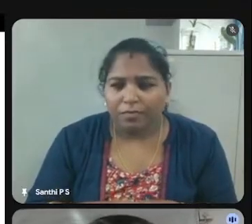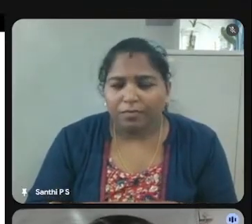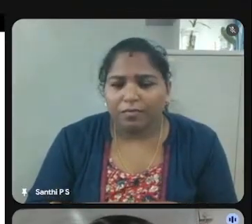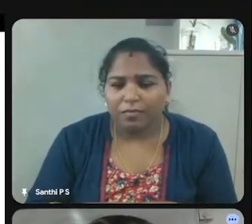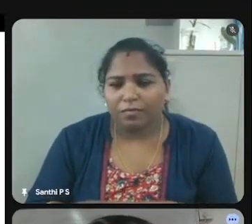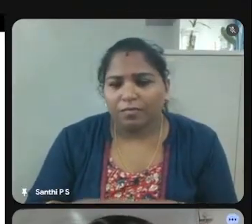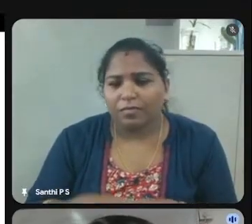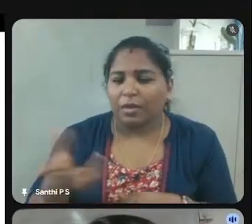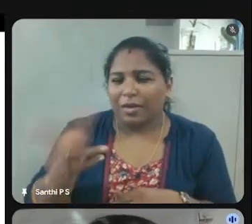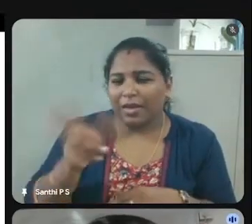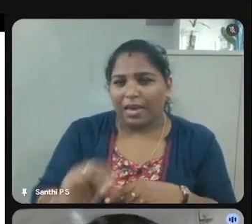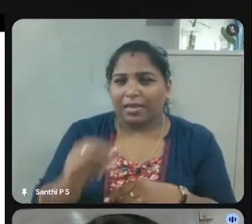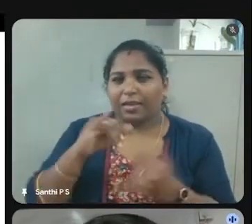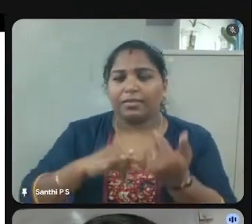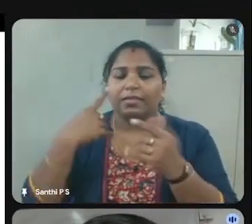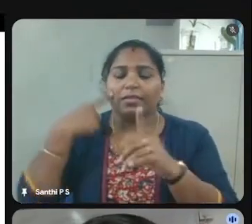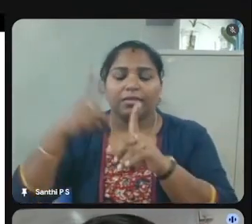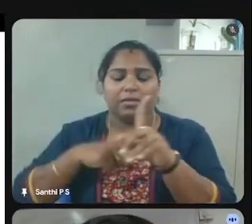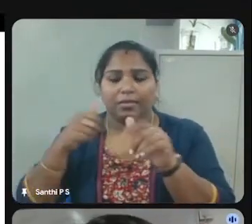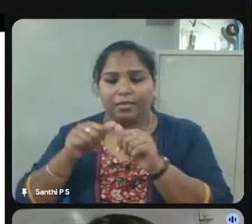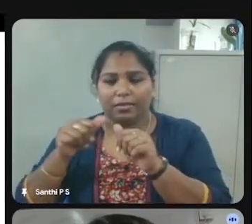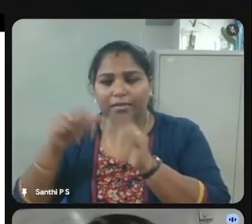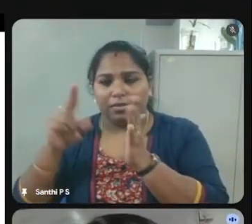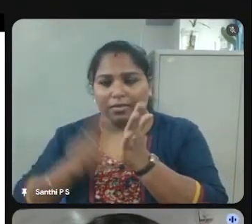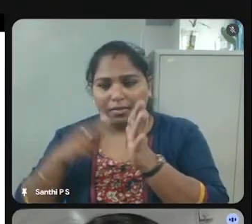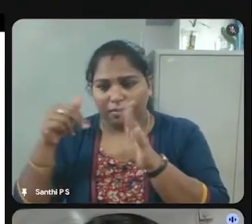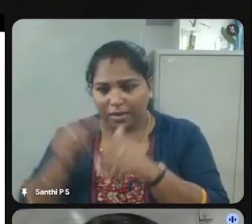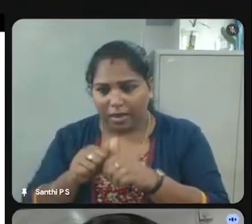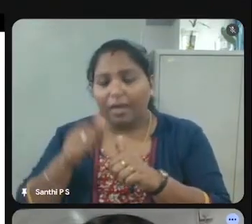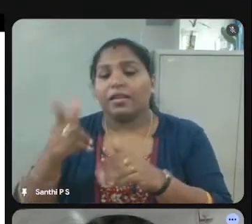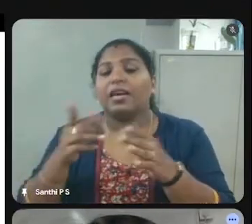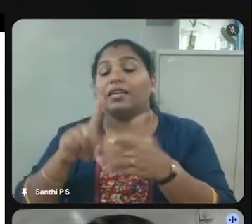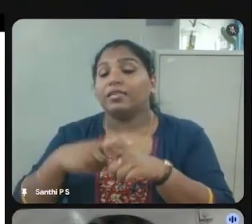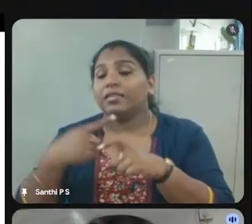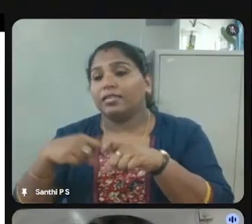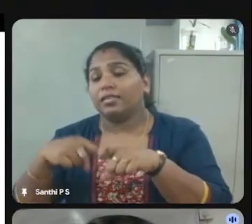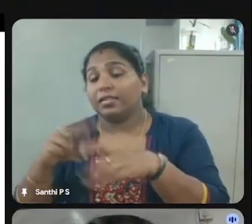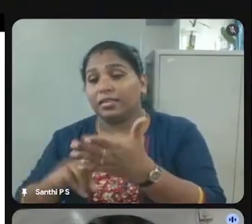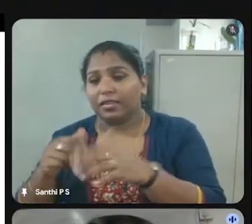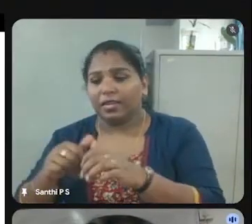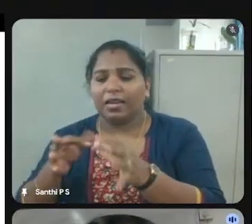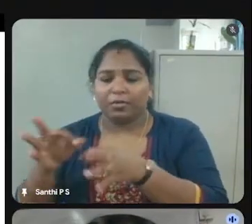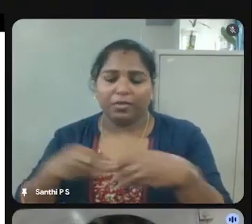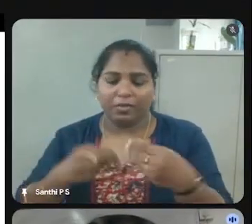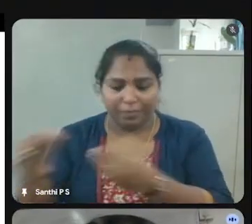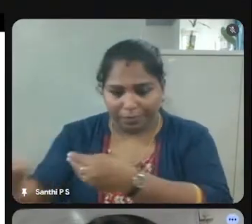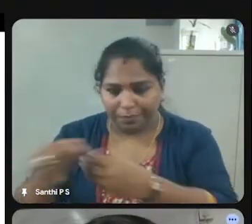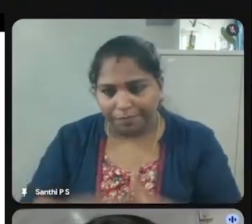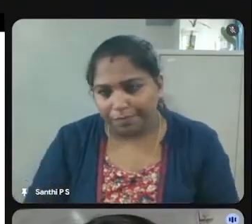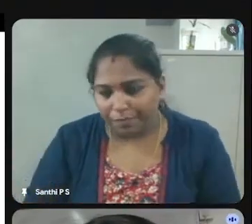ഞാൻ പറയാം. 19 ഇയർ ഉള്ള ബോയ് ആണ്. ID 45% ഉണ്ട്. ഇപ്പോൾ ഉള്ള കറന്റ് പ്രോബ്ലം ആങ്കർ ഇഷ്യൂ